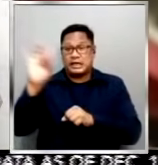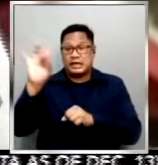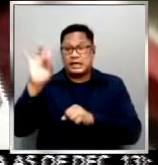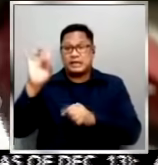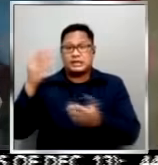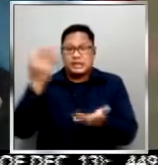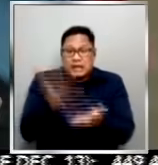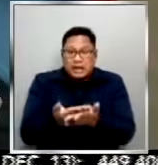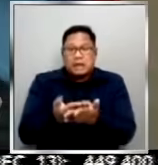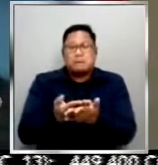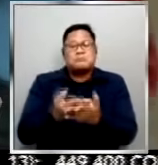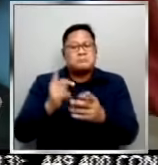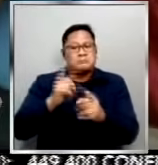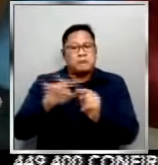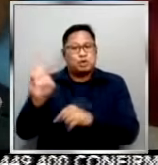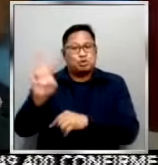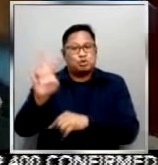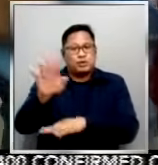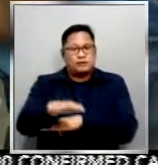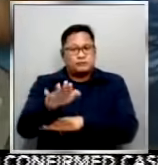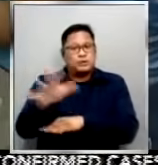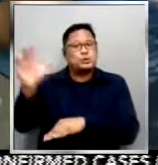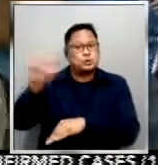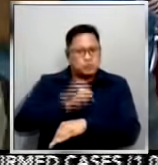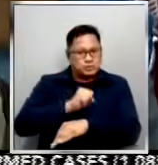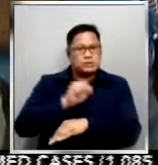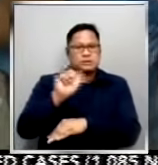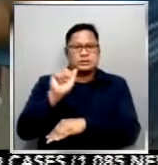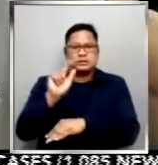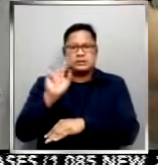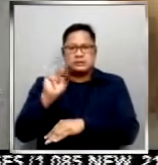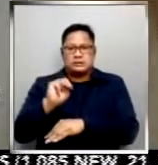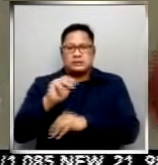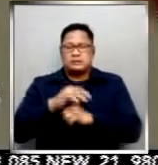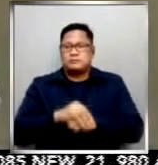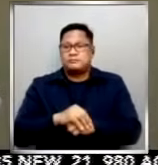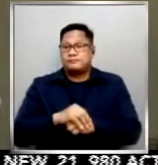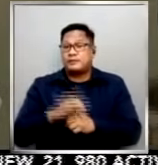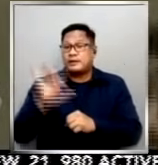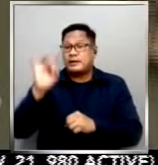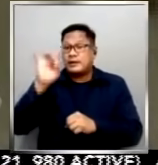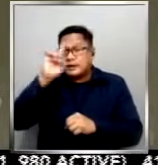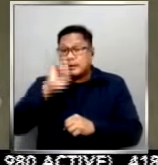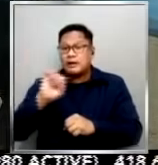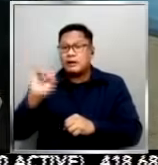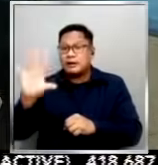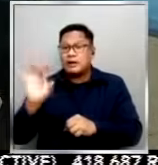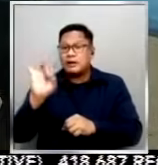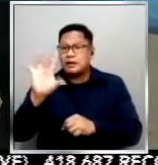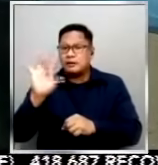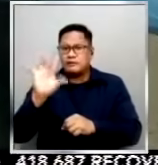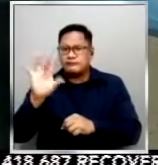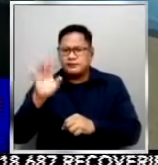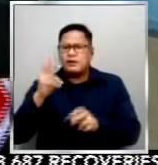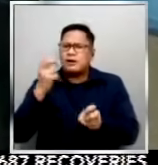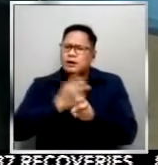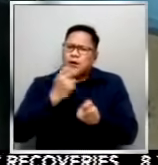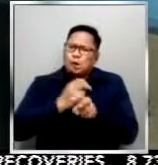na raw ng hapon nakuha ang kanyang card. 85 years old na siya at hirap nang maglakad.